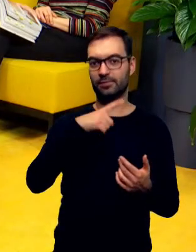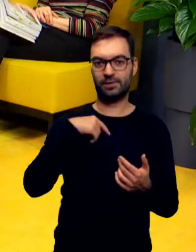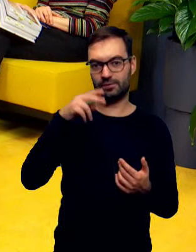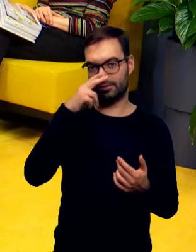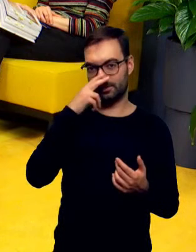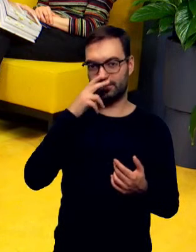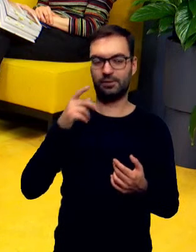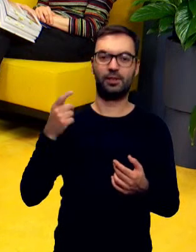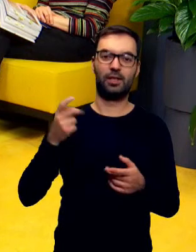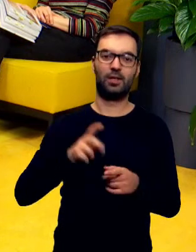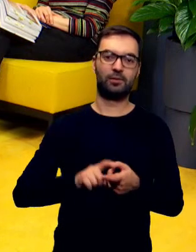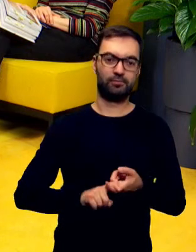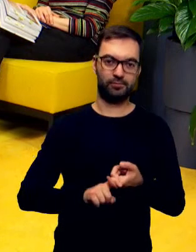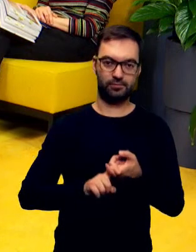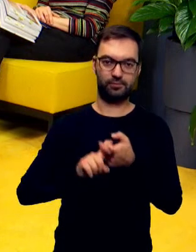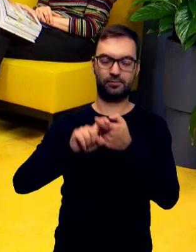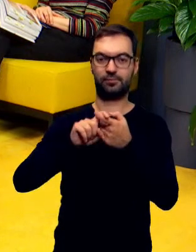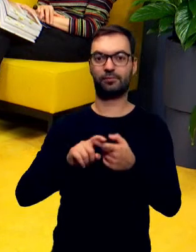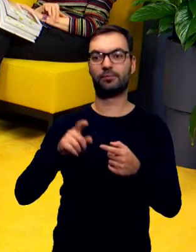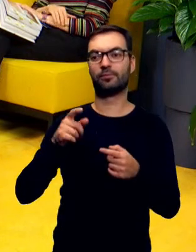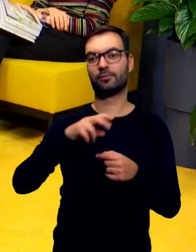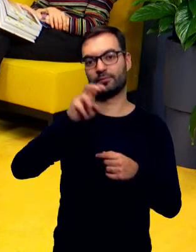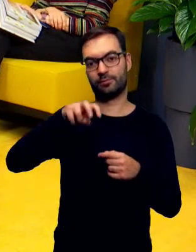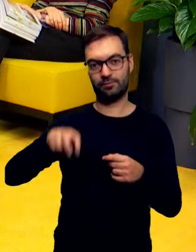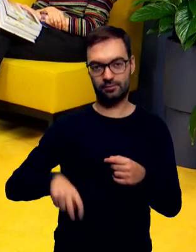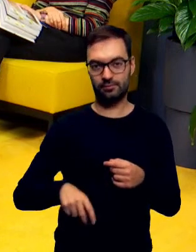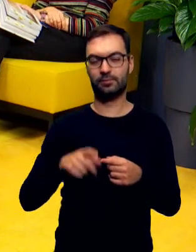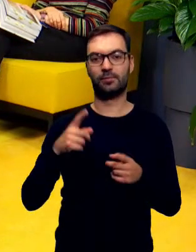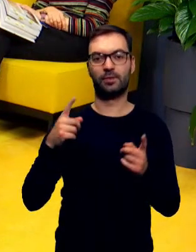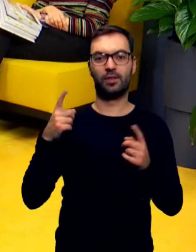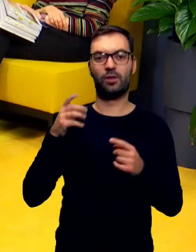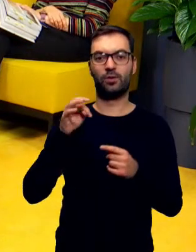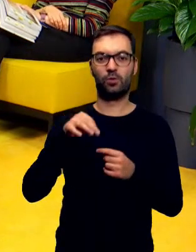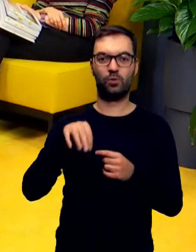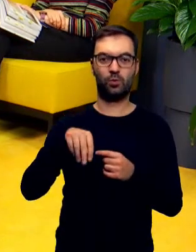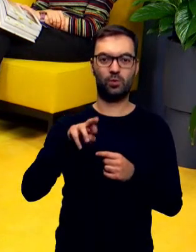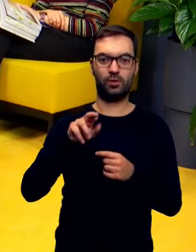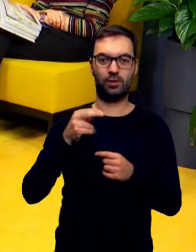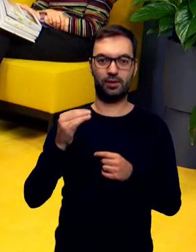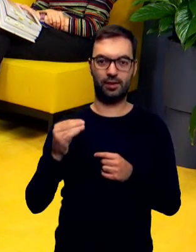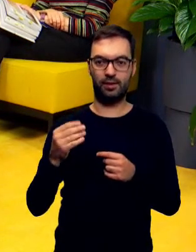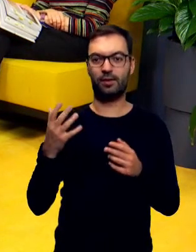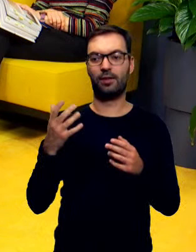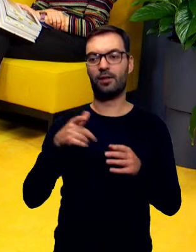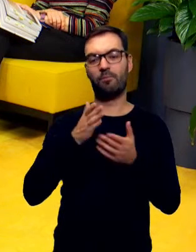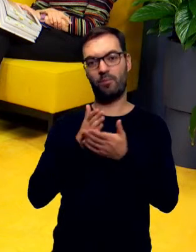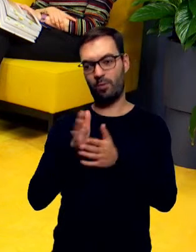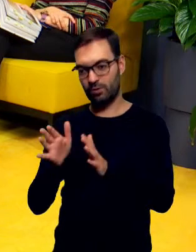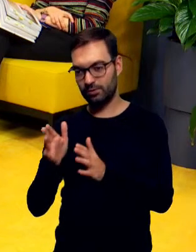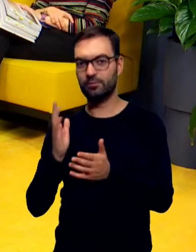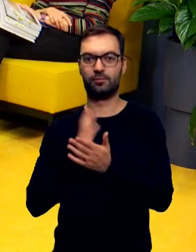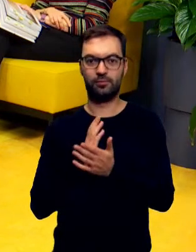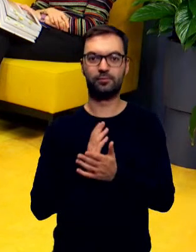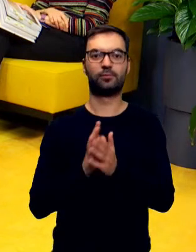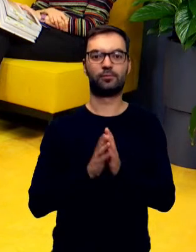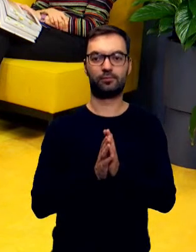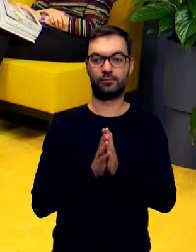widzieliśmy, wyjechaliśmy kolejką, zeszliśmy na dół w kierunku Myślenickich Turni, zaopatrzyliśmy poszkodowanego i